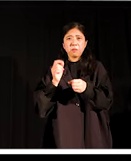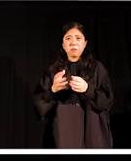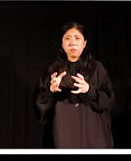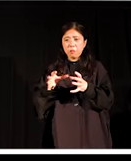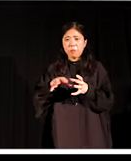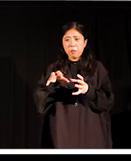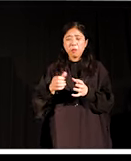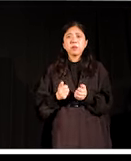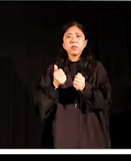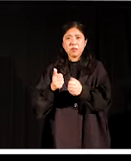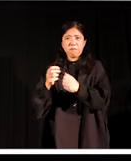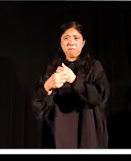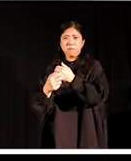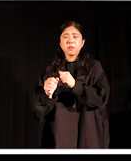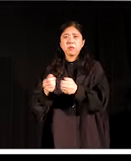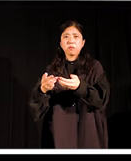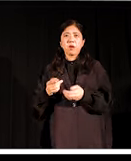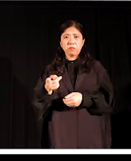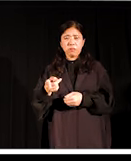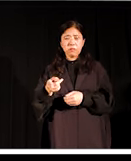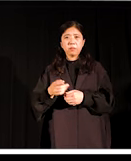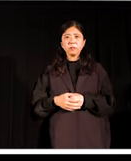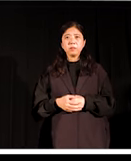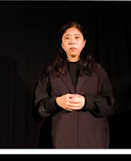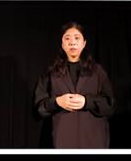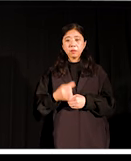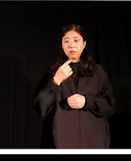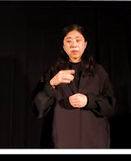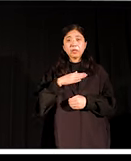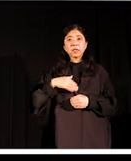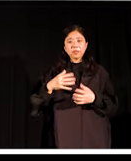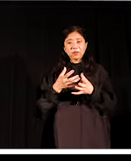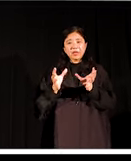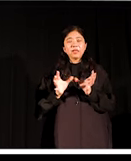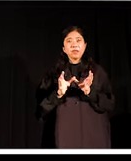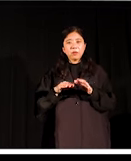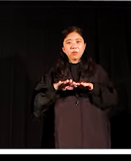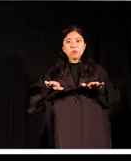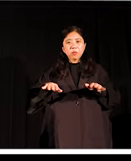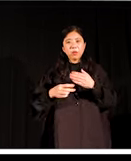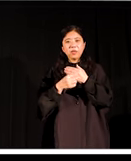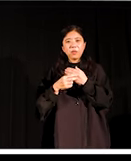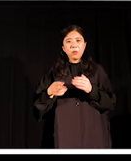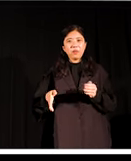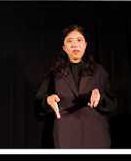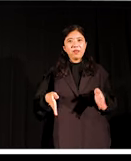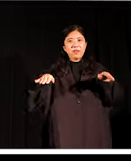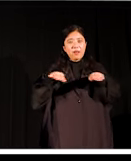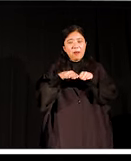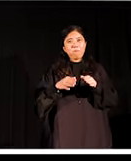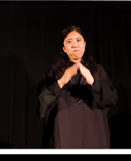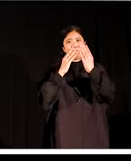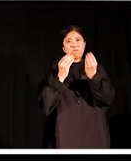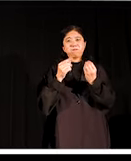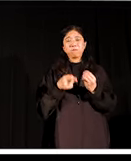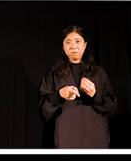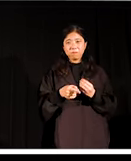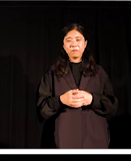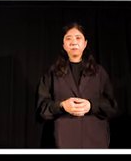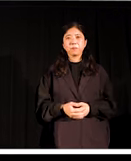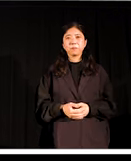ますで私たちジャパンハとそういった現状を変えるために子供医療センターというのを設立していますあの